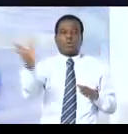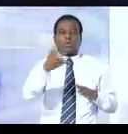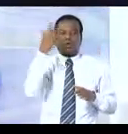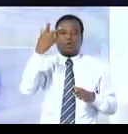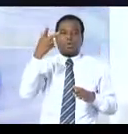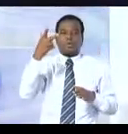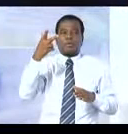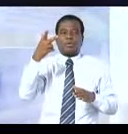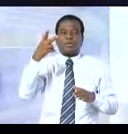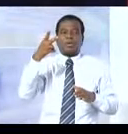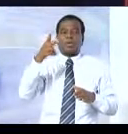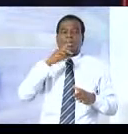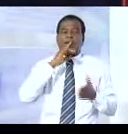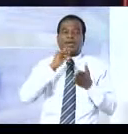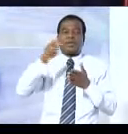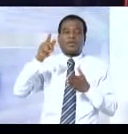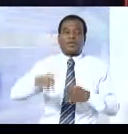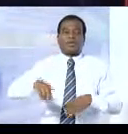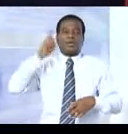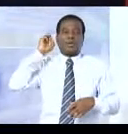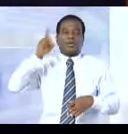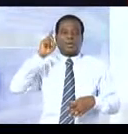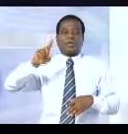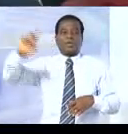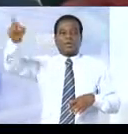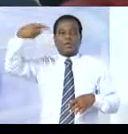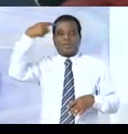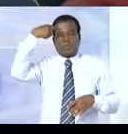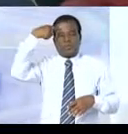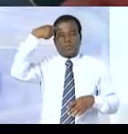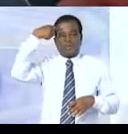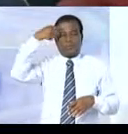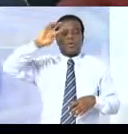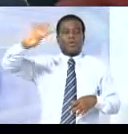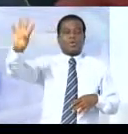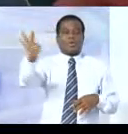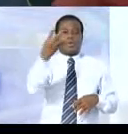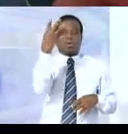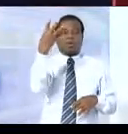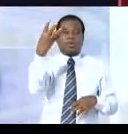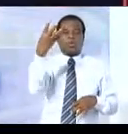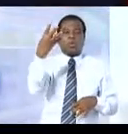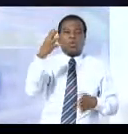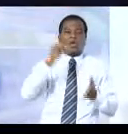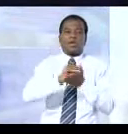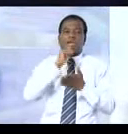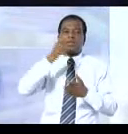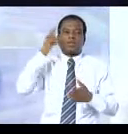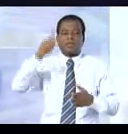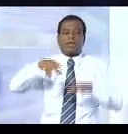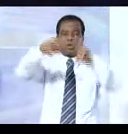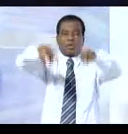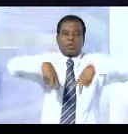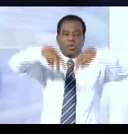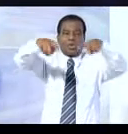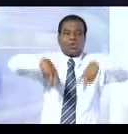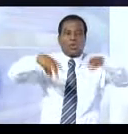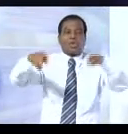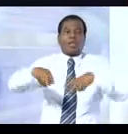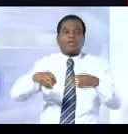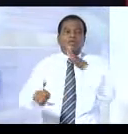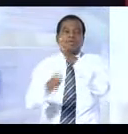défi est celui de la démocratie et de la gouvernance. Le quatrième défi est celui de l'agriculture